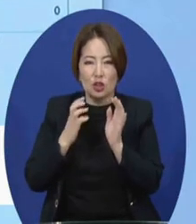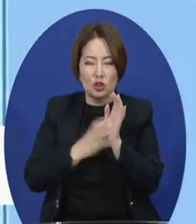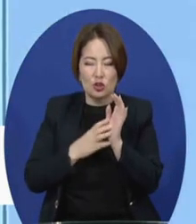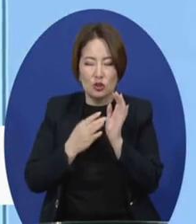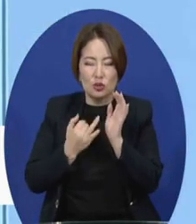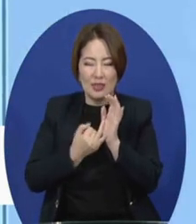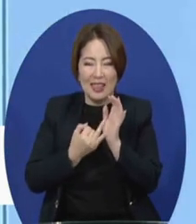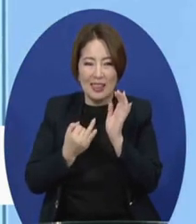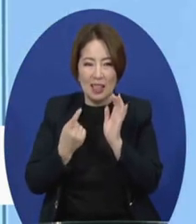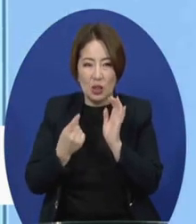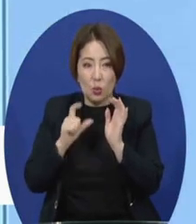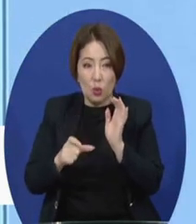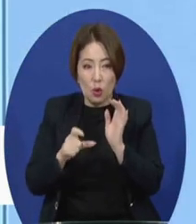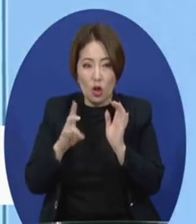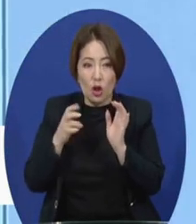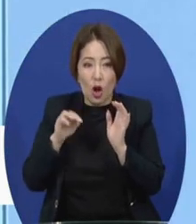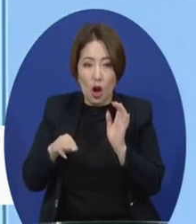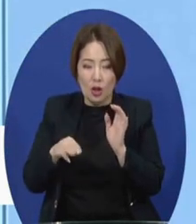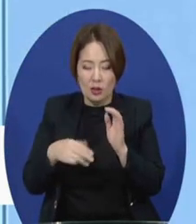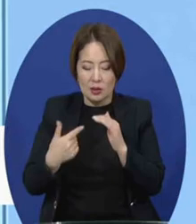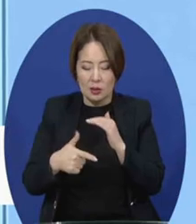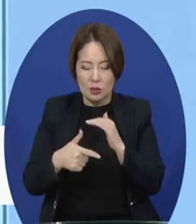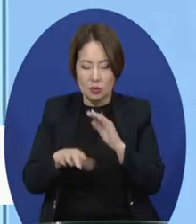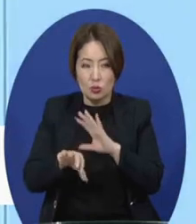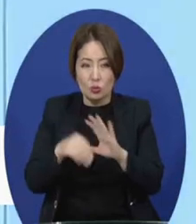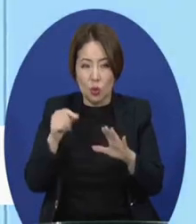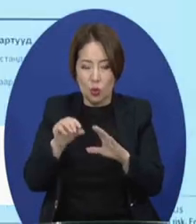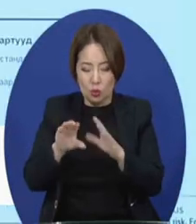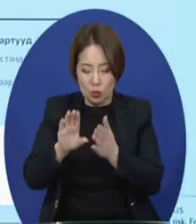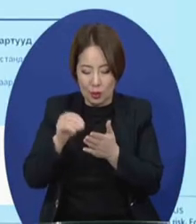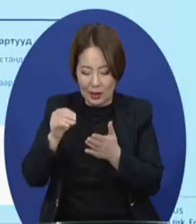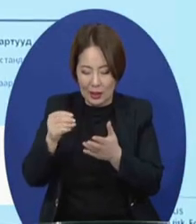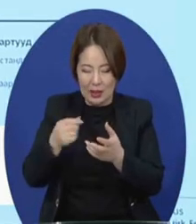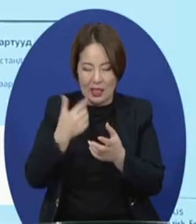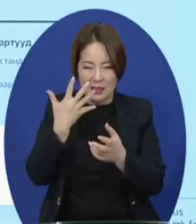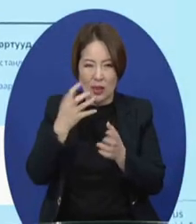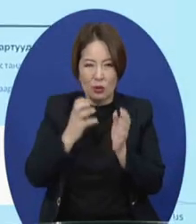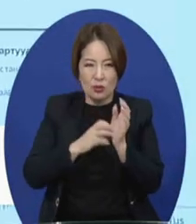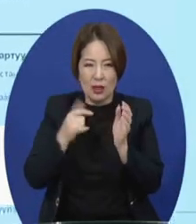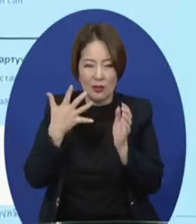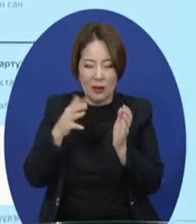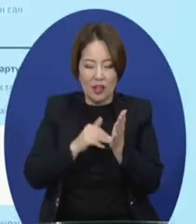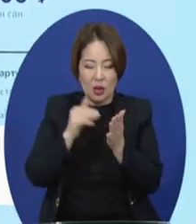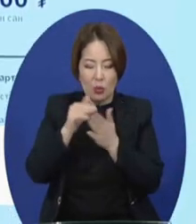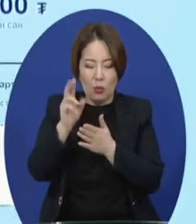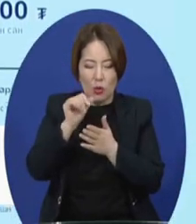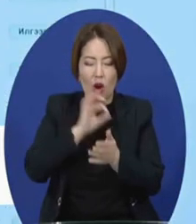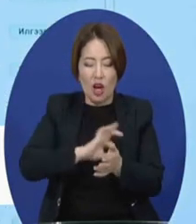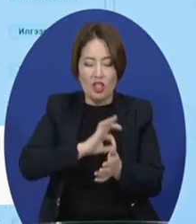иргэнд нэмэгдсэн өртгийн албан татварын суглаанаас 59.5 тэрбум төгрөг хоцсон гэсэн